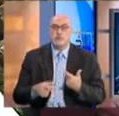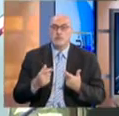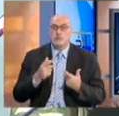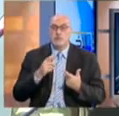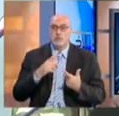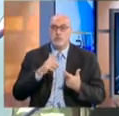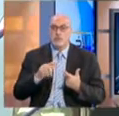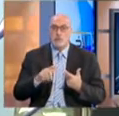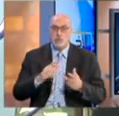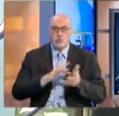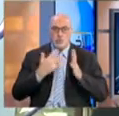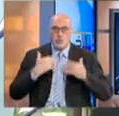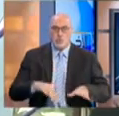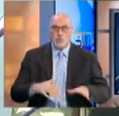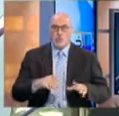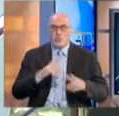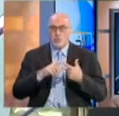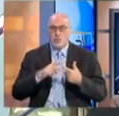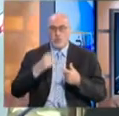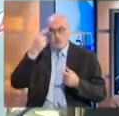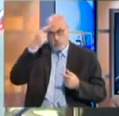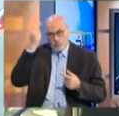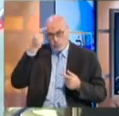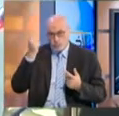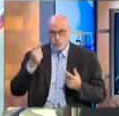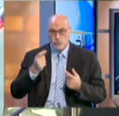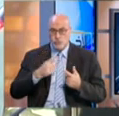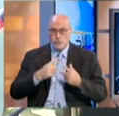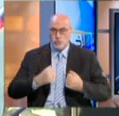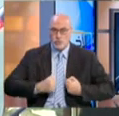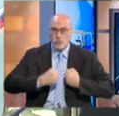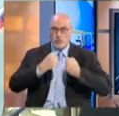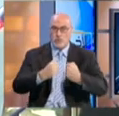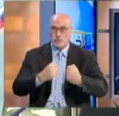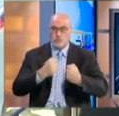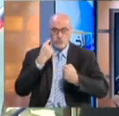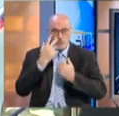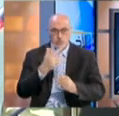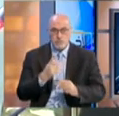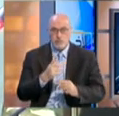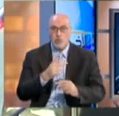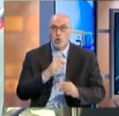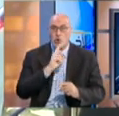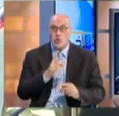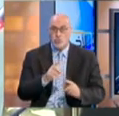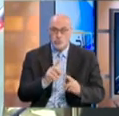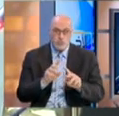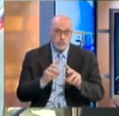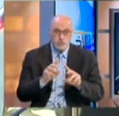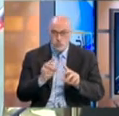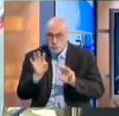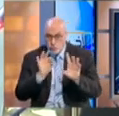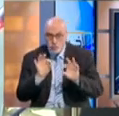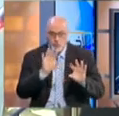ما يتطلبه الأمر من فطنة وشجاعة وانضباط، من تحديد مواقع